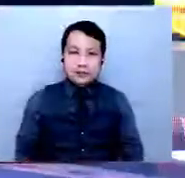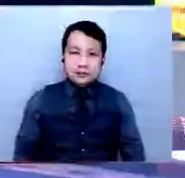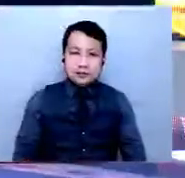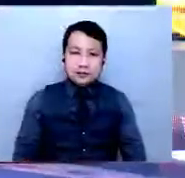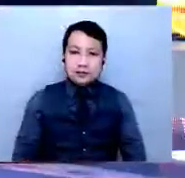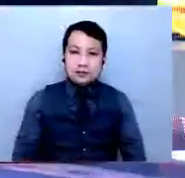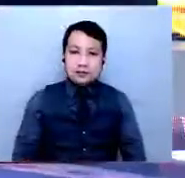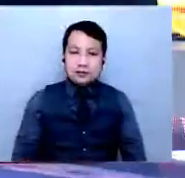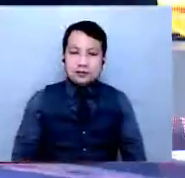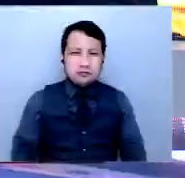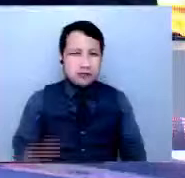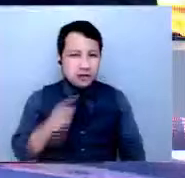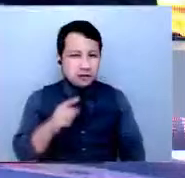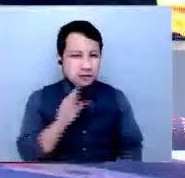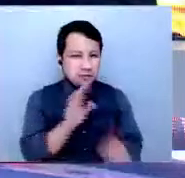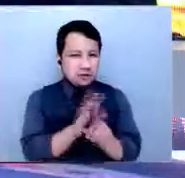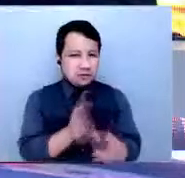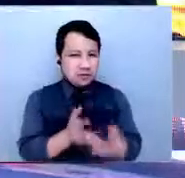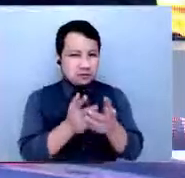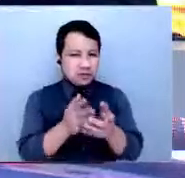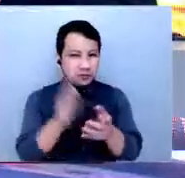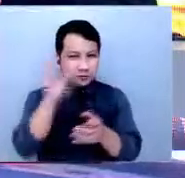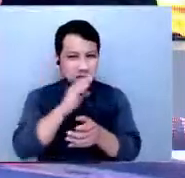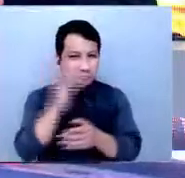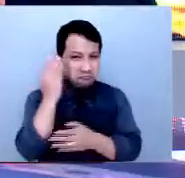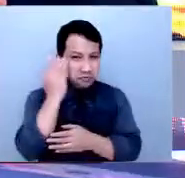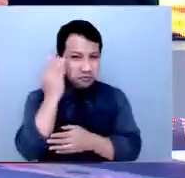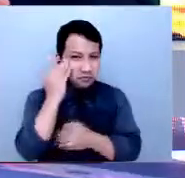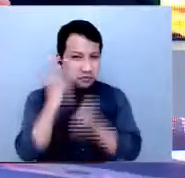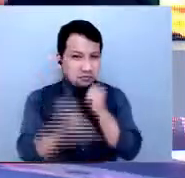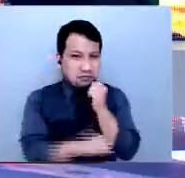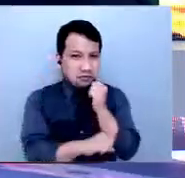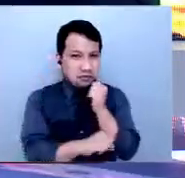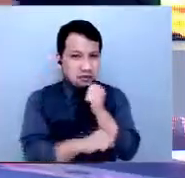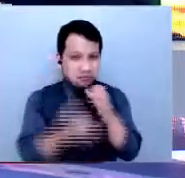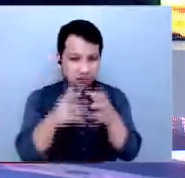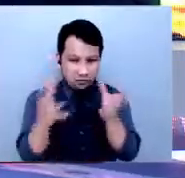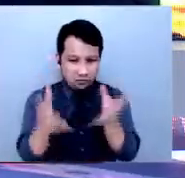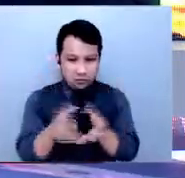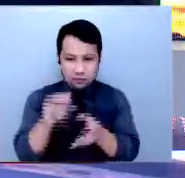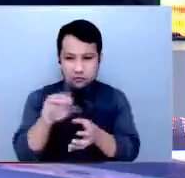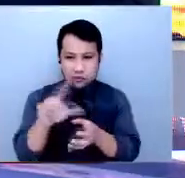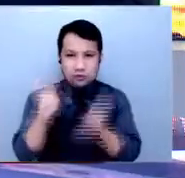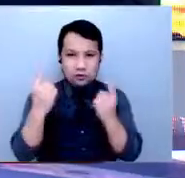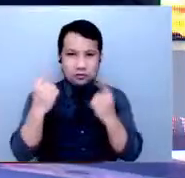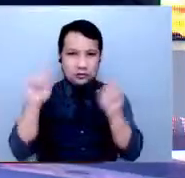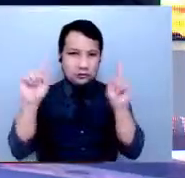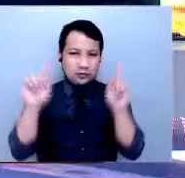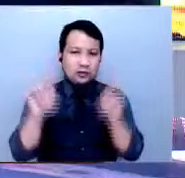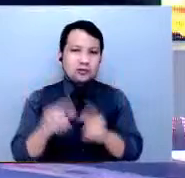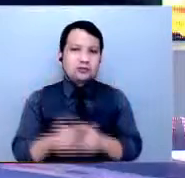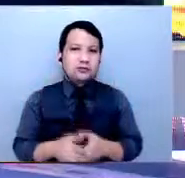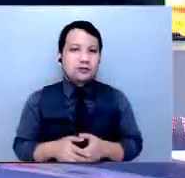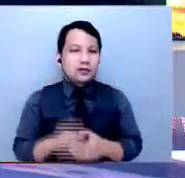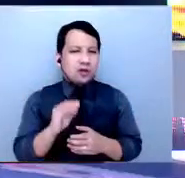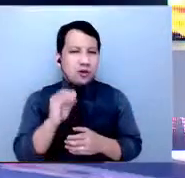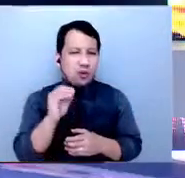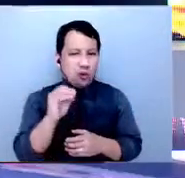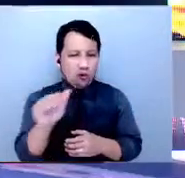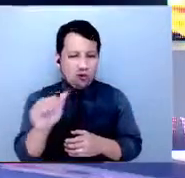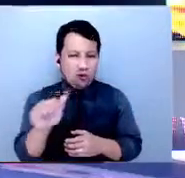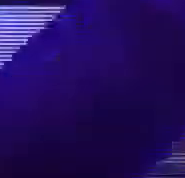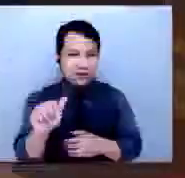pagiging trending topic ang pakay ng kunwari pagnanakaw sa MOA Globe, success ang gimmick na sobra naman daw sa